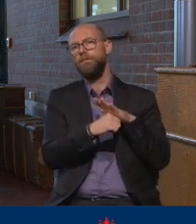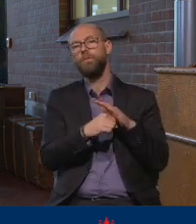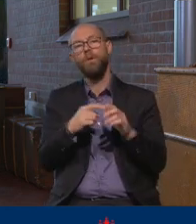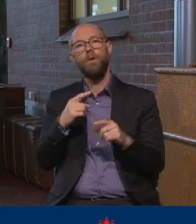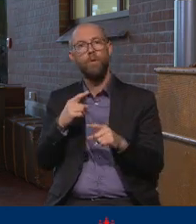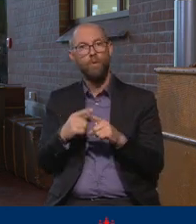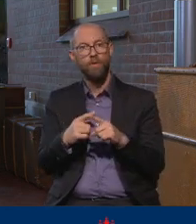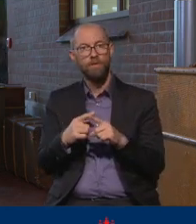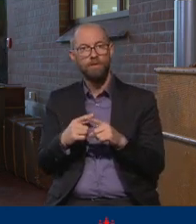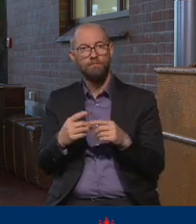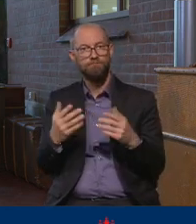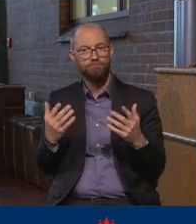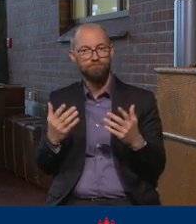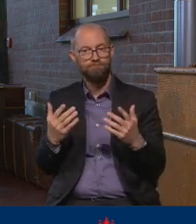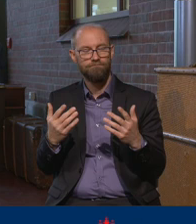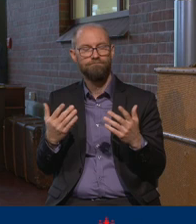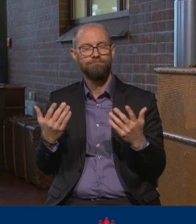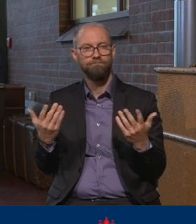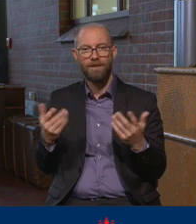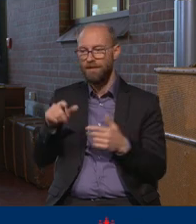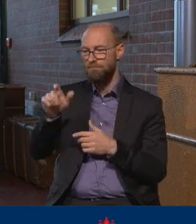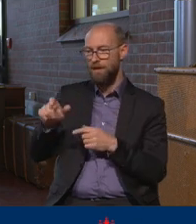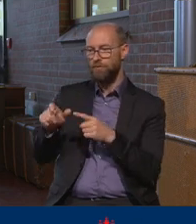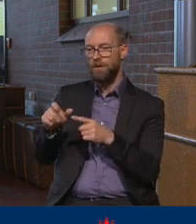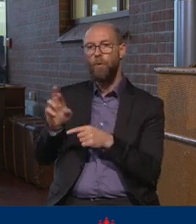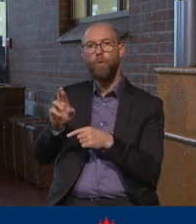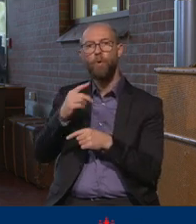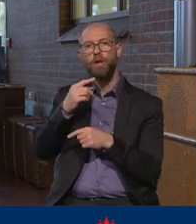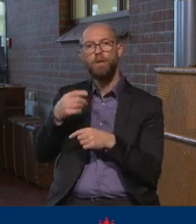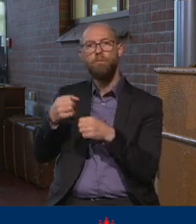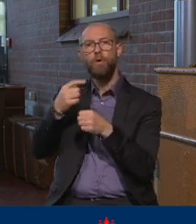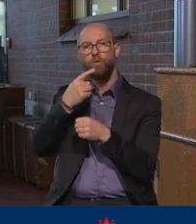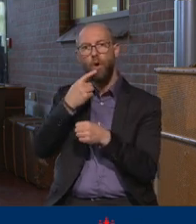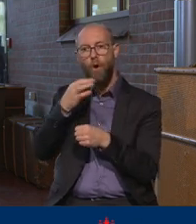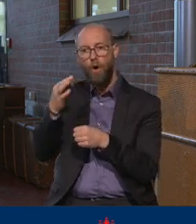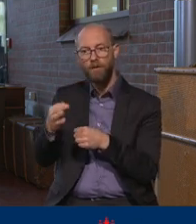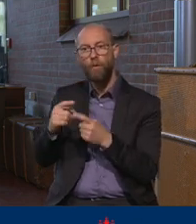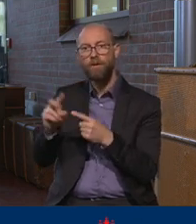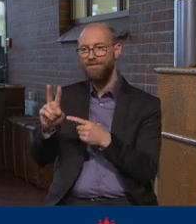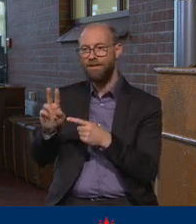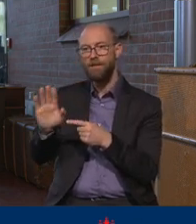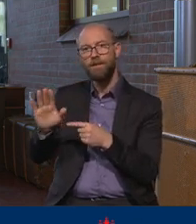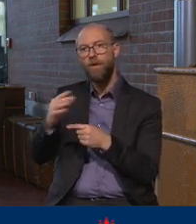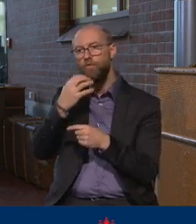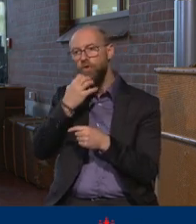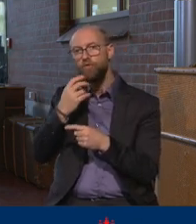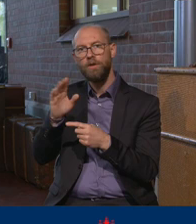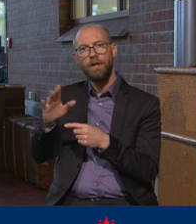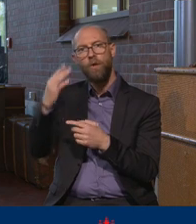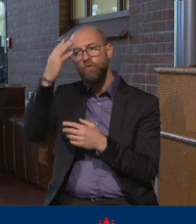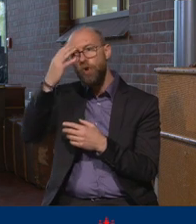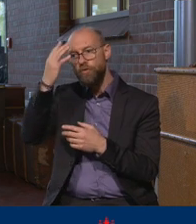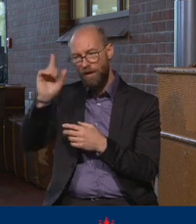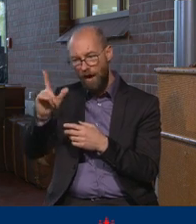erfahrung und natürlich die vorstellung der menschen aus rothenburgsort und auf der veddel und selbstverständlich auch aus der